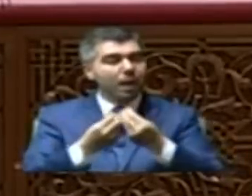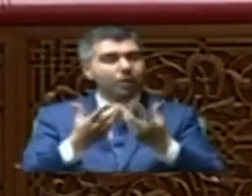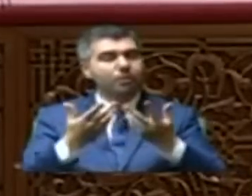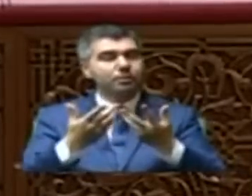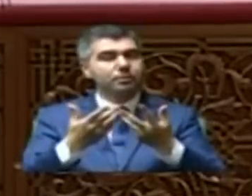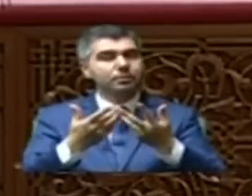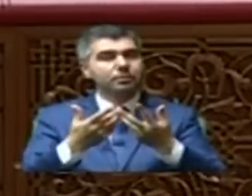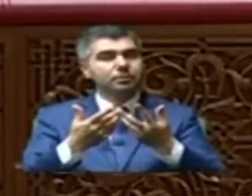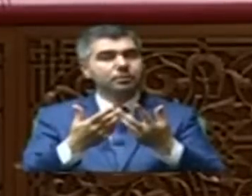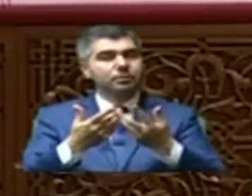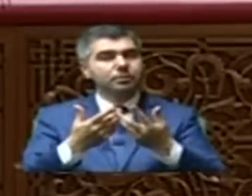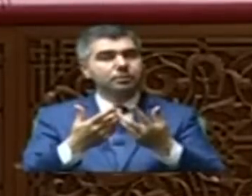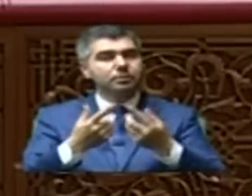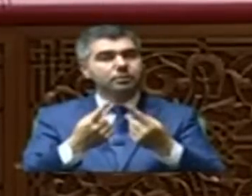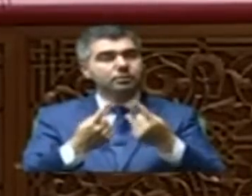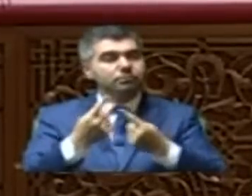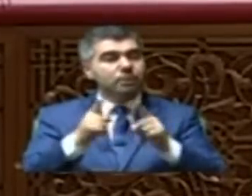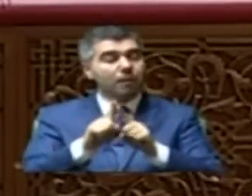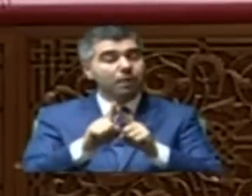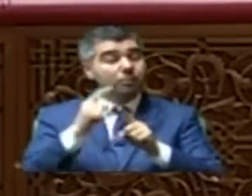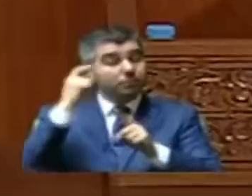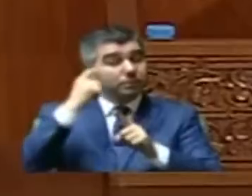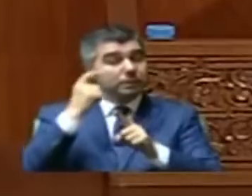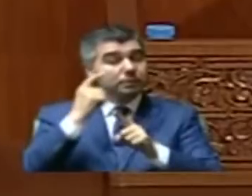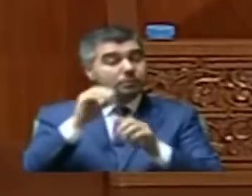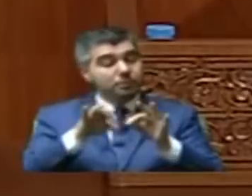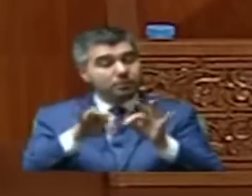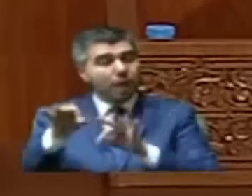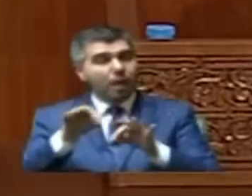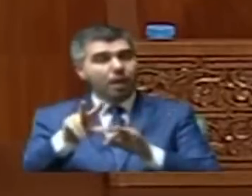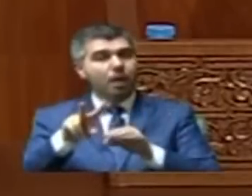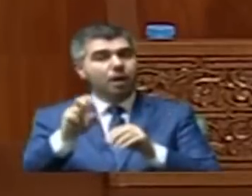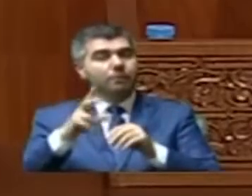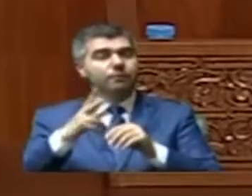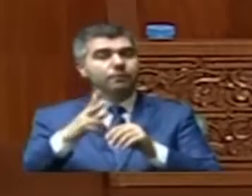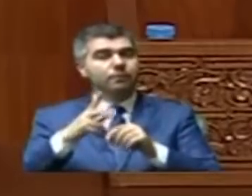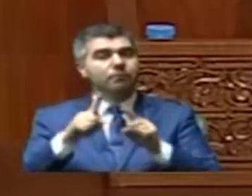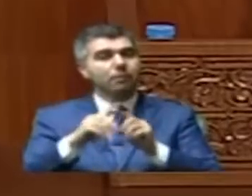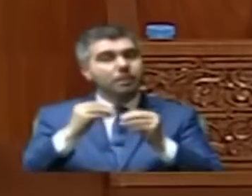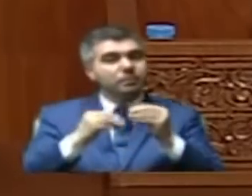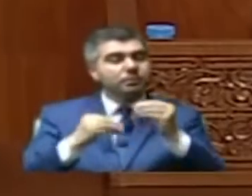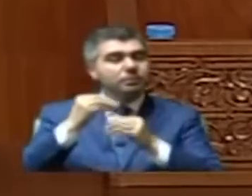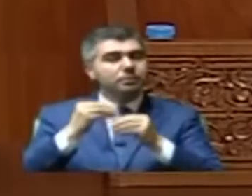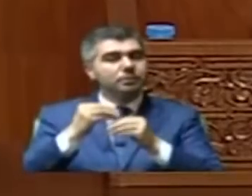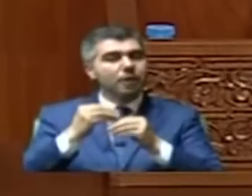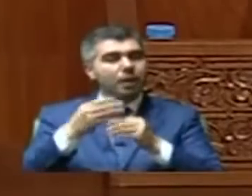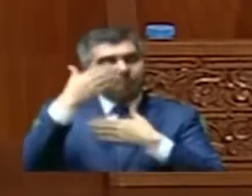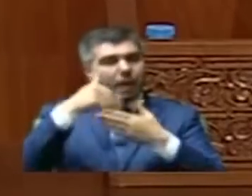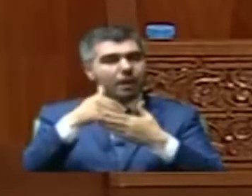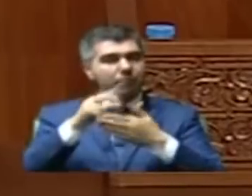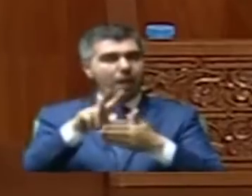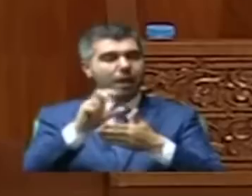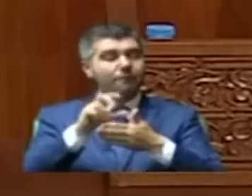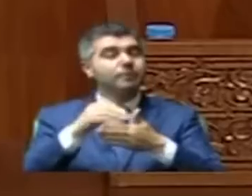واحد هي هي علم من قواعد هذا باقي م ارتقينا ليه نحتاج فيه